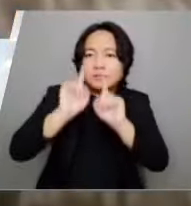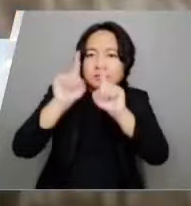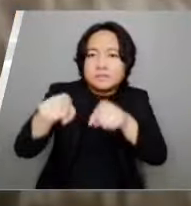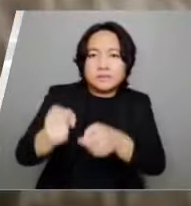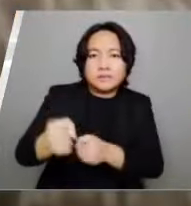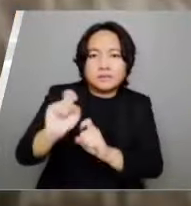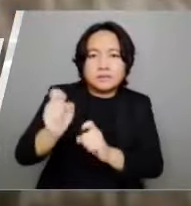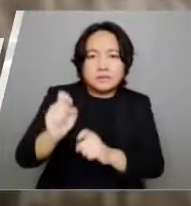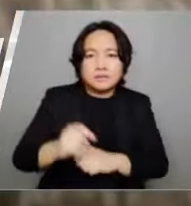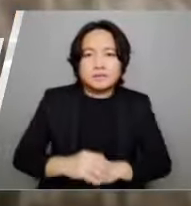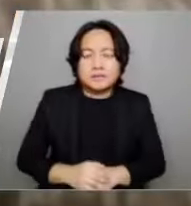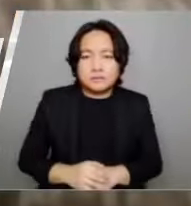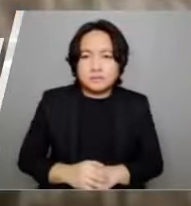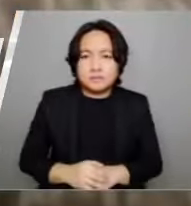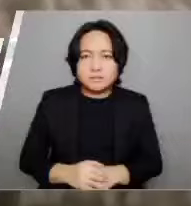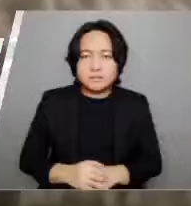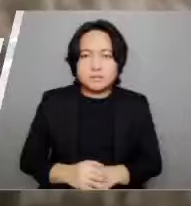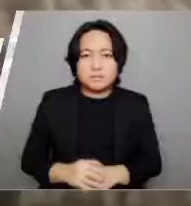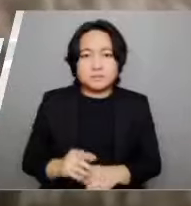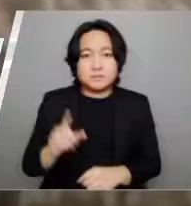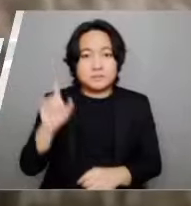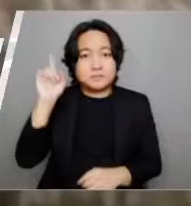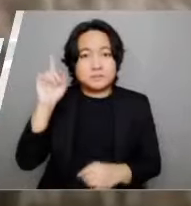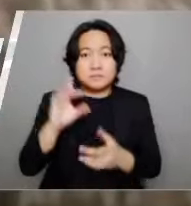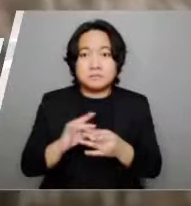lang namin nahanapin ng pera, sir.